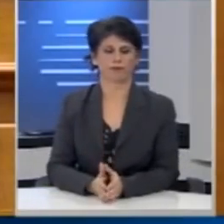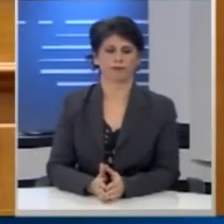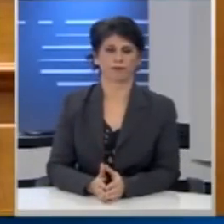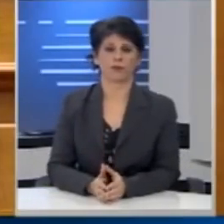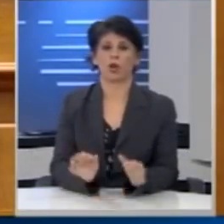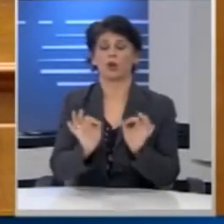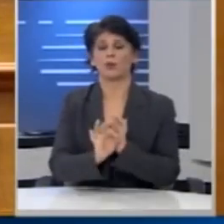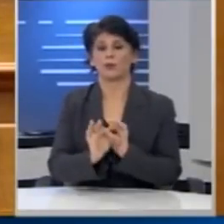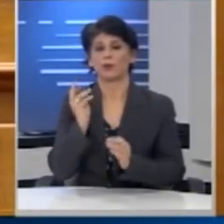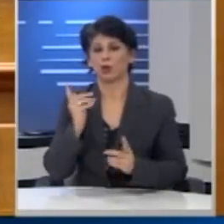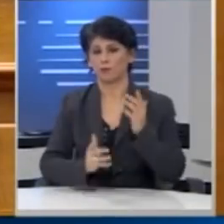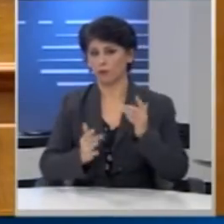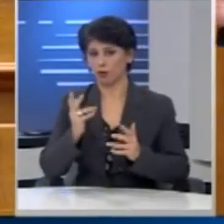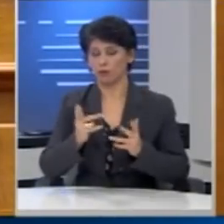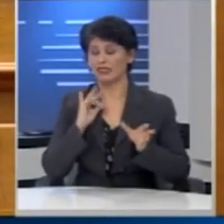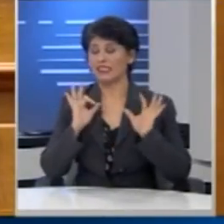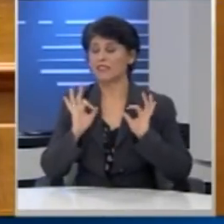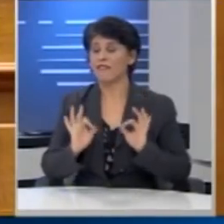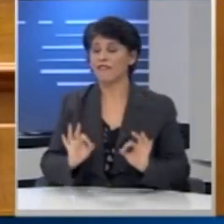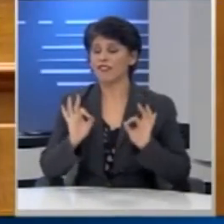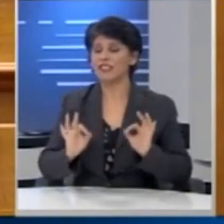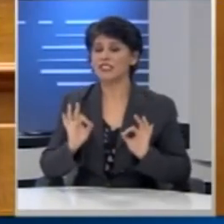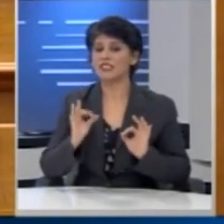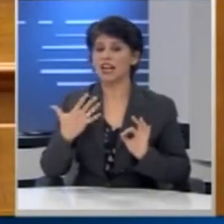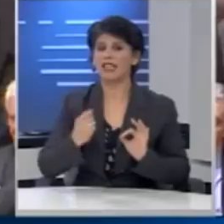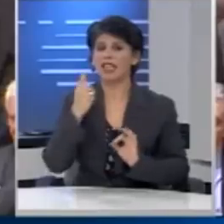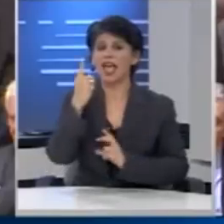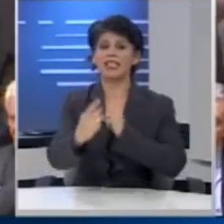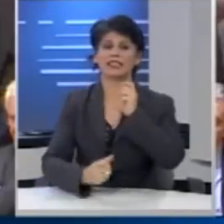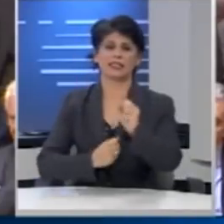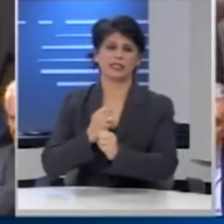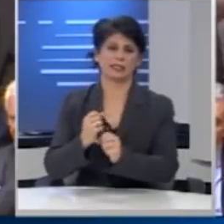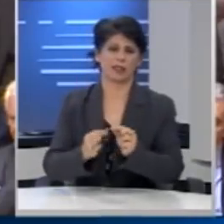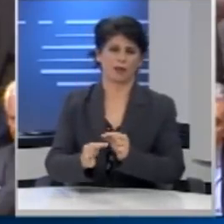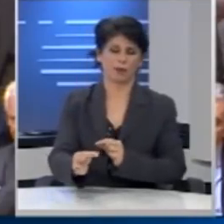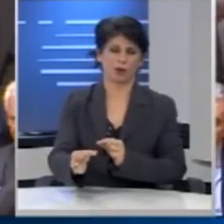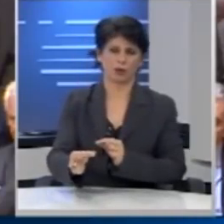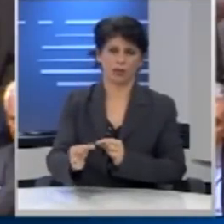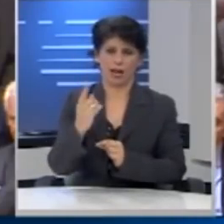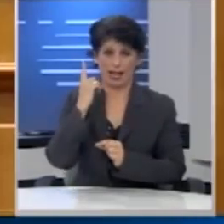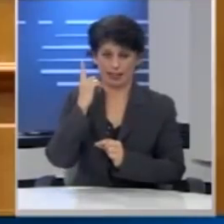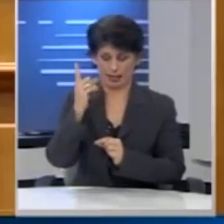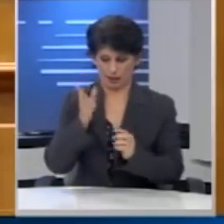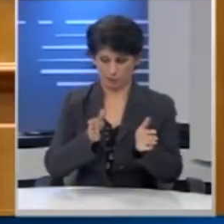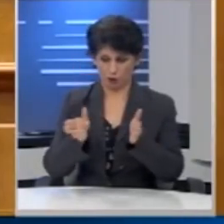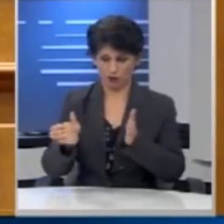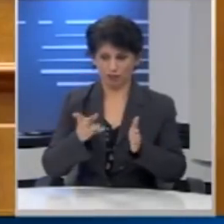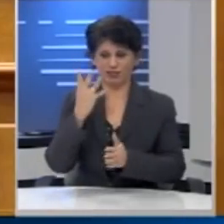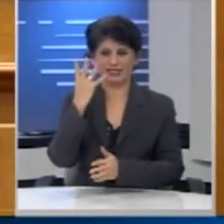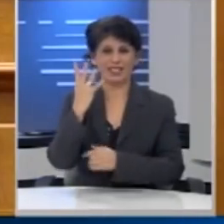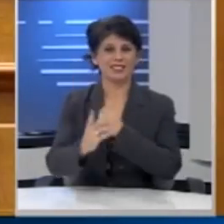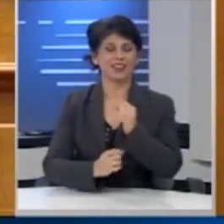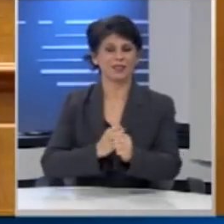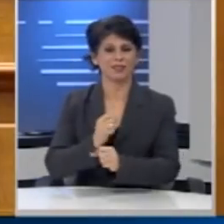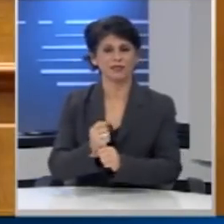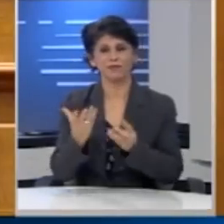Ο προϋπολογισμός από τη φύση του έχει ετήσια εφαρμογή. όμως έχει ένα προσανατολισμό τετραετίας.